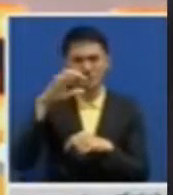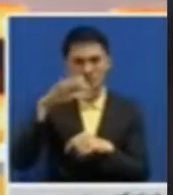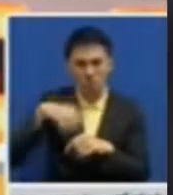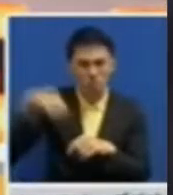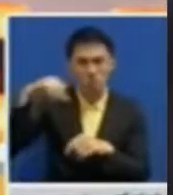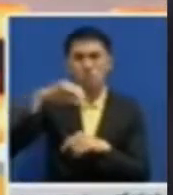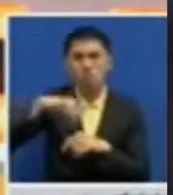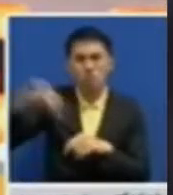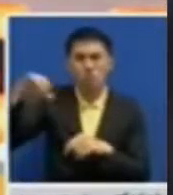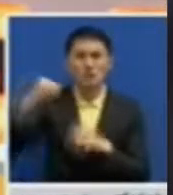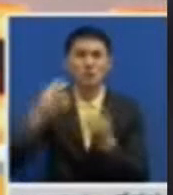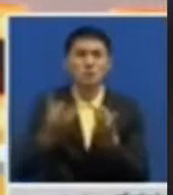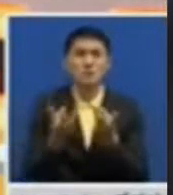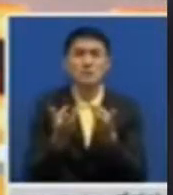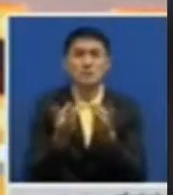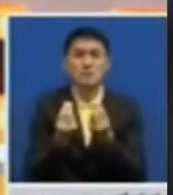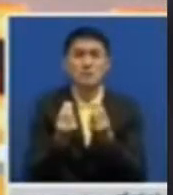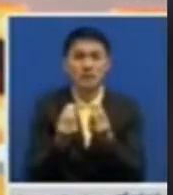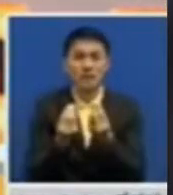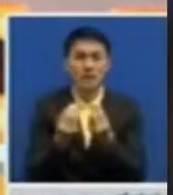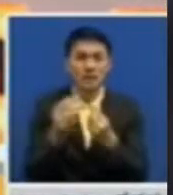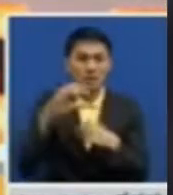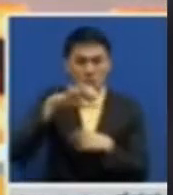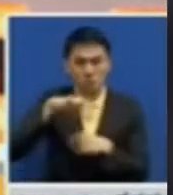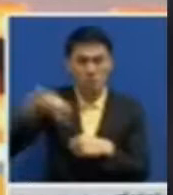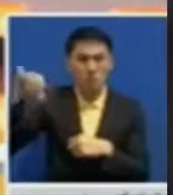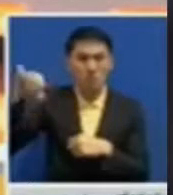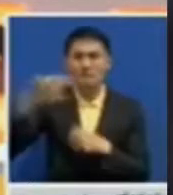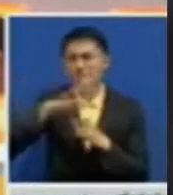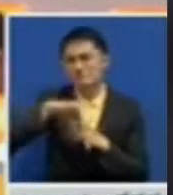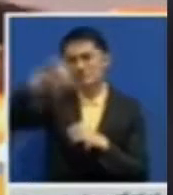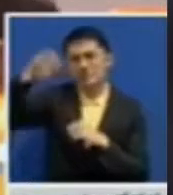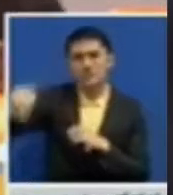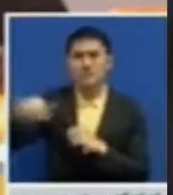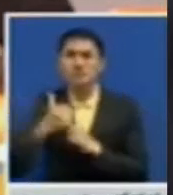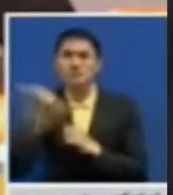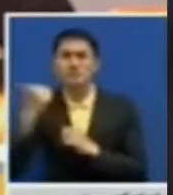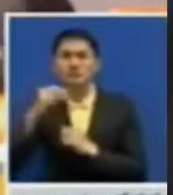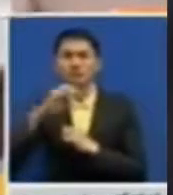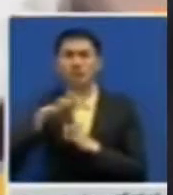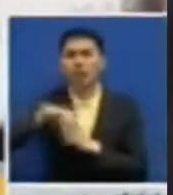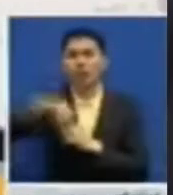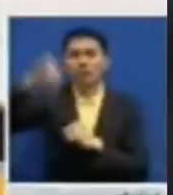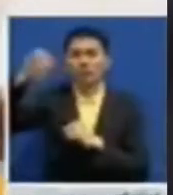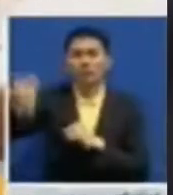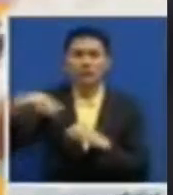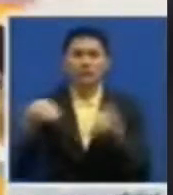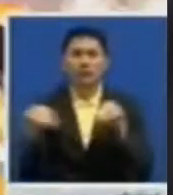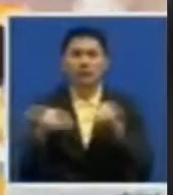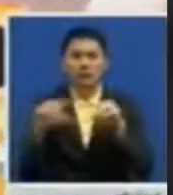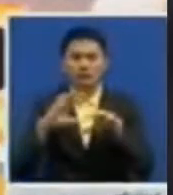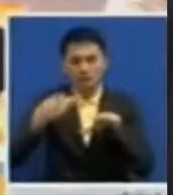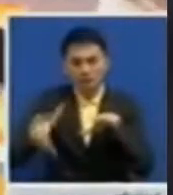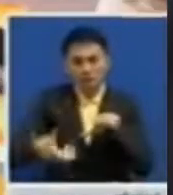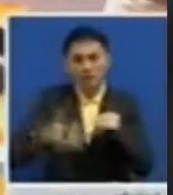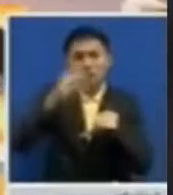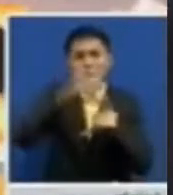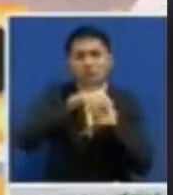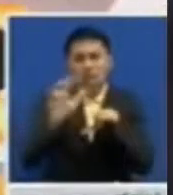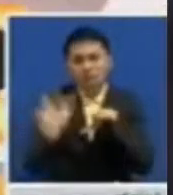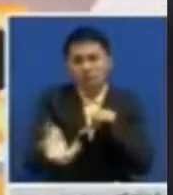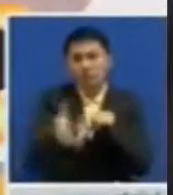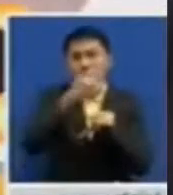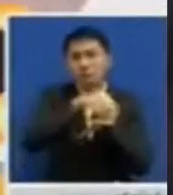ไปขุดเจาะแล้วก็นำดินนะครับไม่นำดินไปทิ้งที่อื่นนำดินทิ้งไว้ข้างๆหนองน้ำนะครับทำ